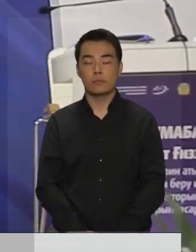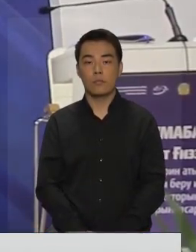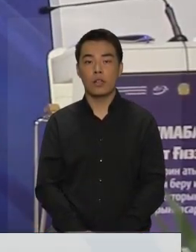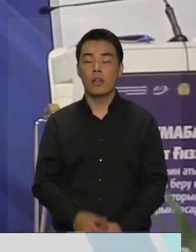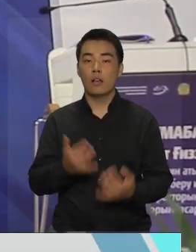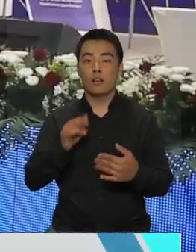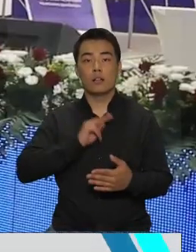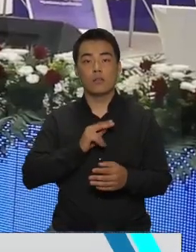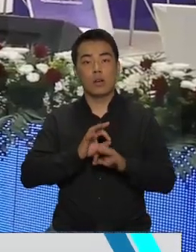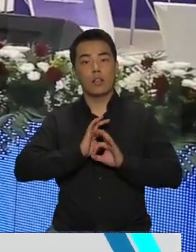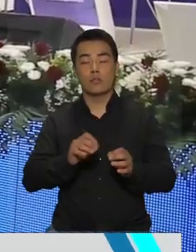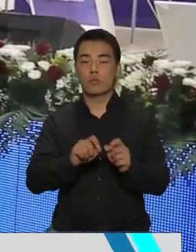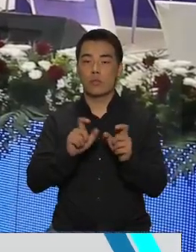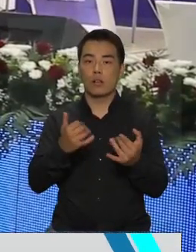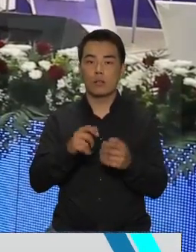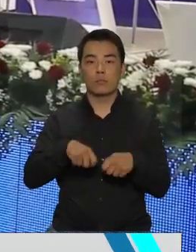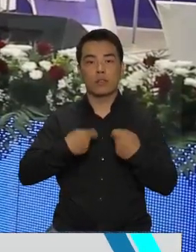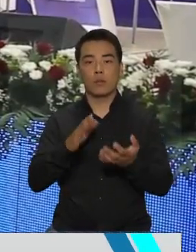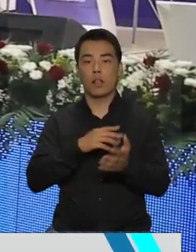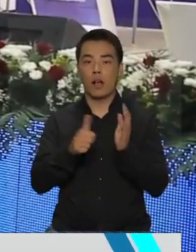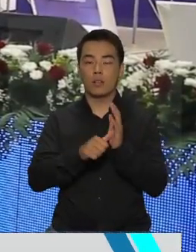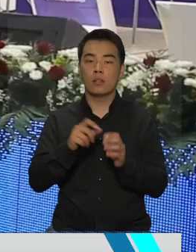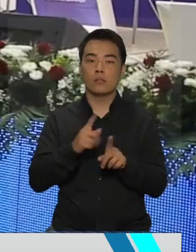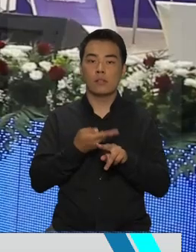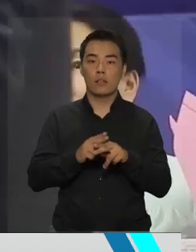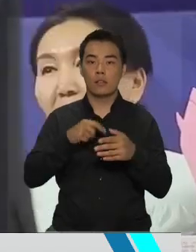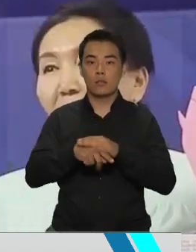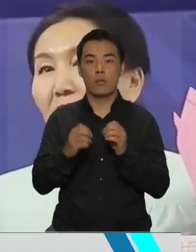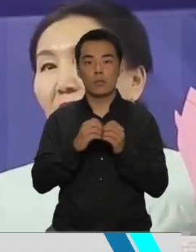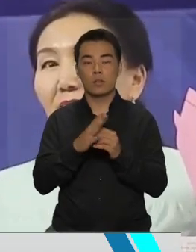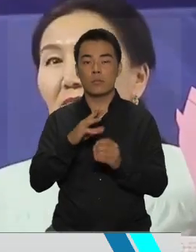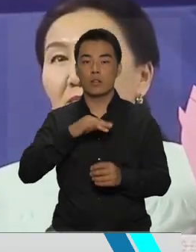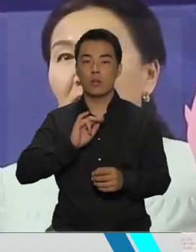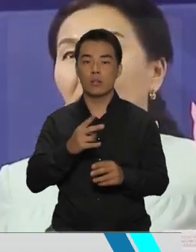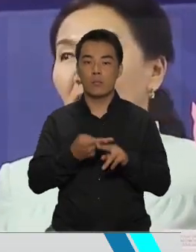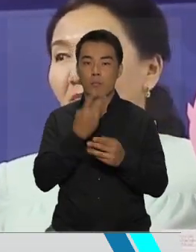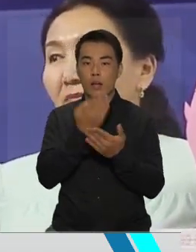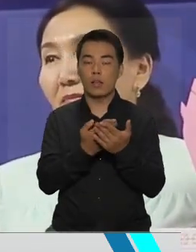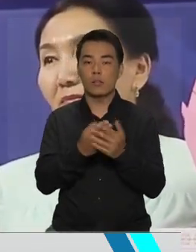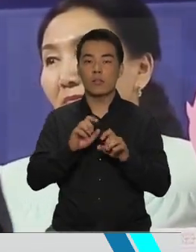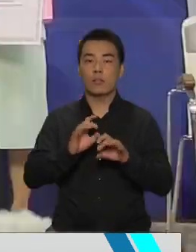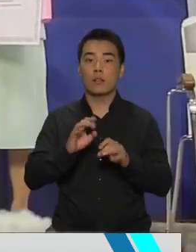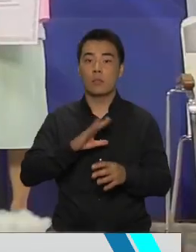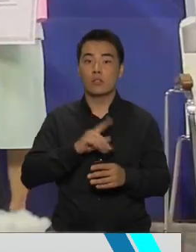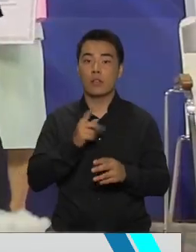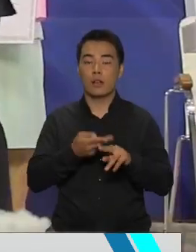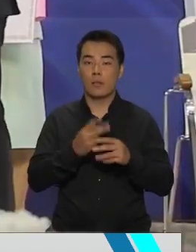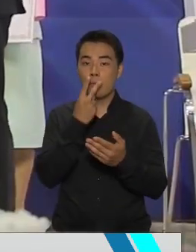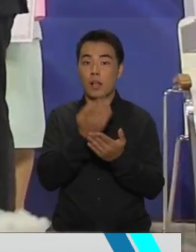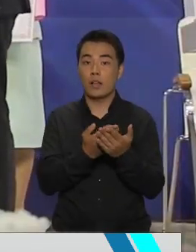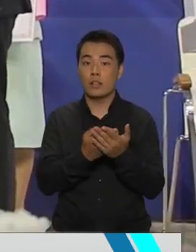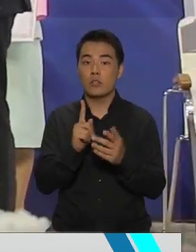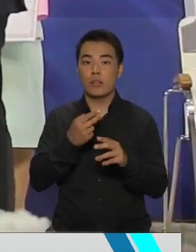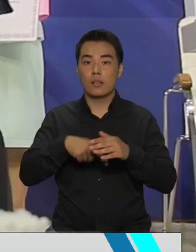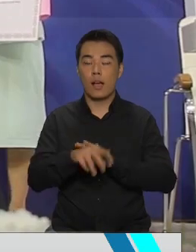Шарада өңірдегі үздік мектептер марапатталды. 6 білім ордасы 7-ден 15 миллион теңгеге дейін соммаға сертификаттар алды. Жыл сайынғы байқаудың жеңімпаздары